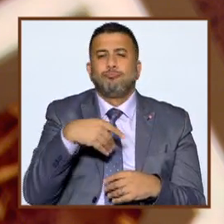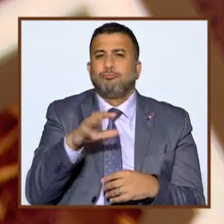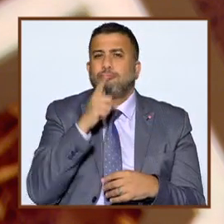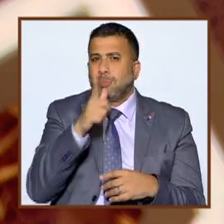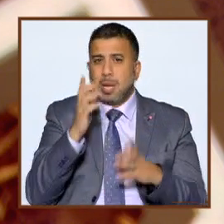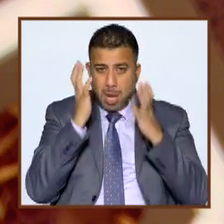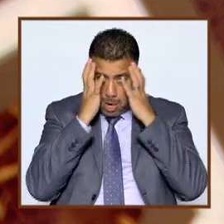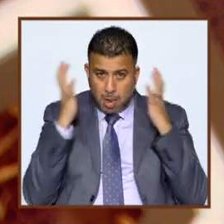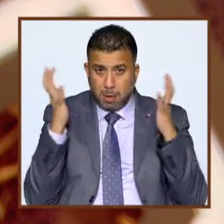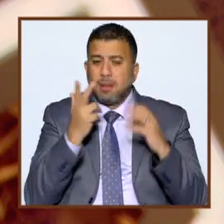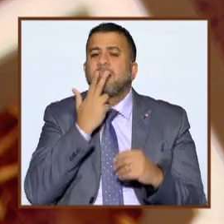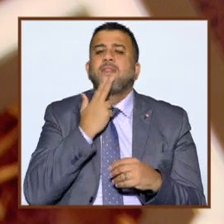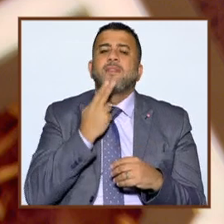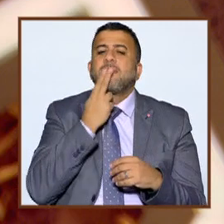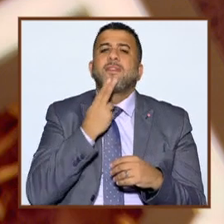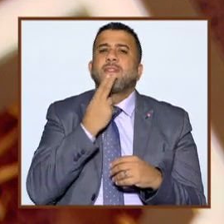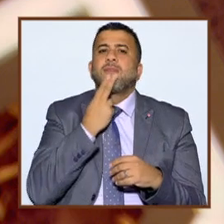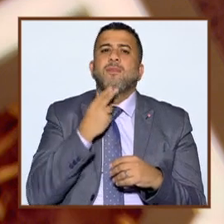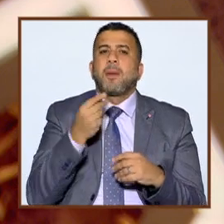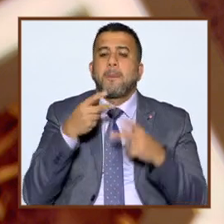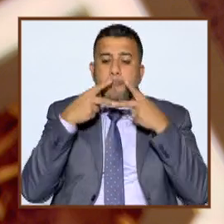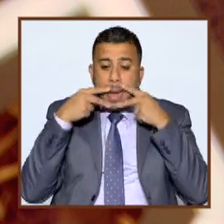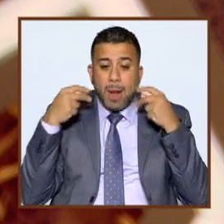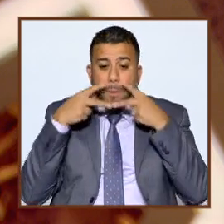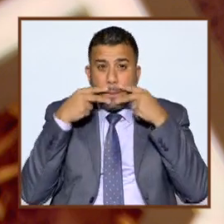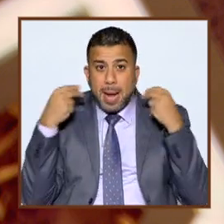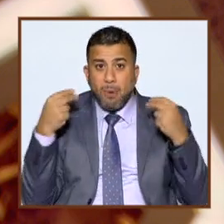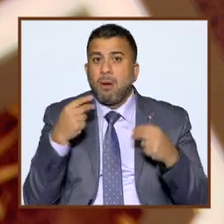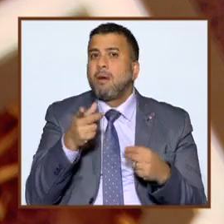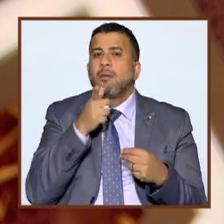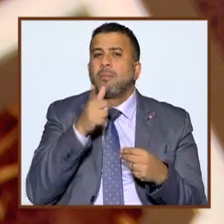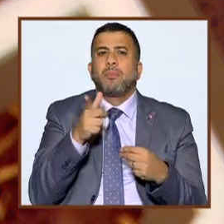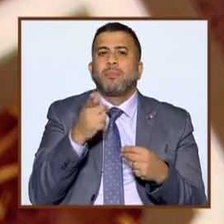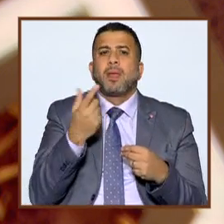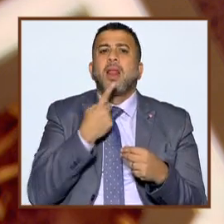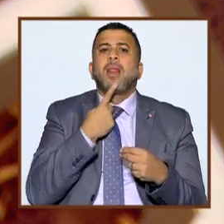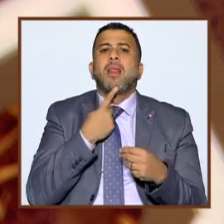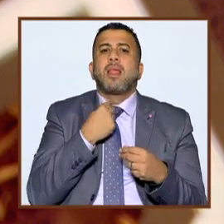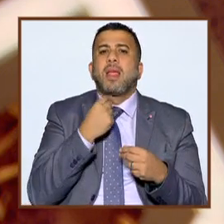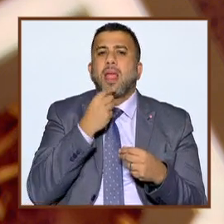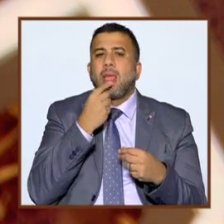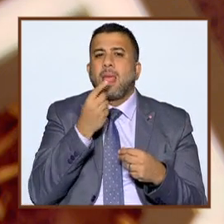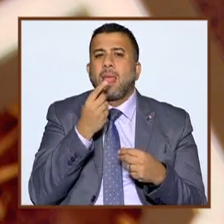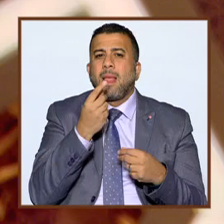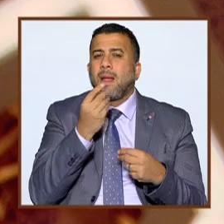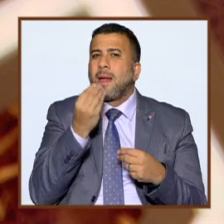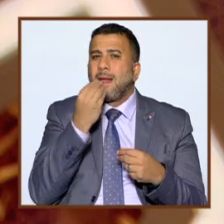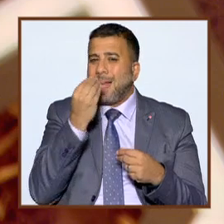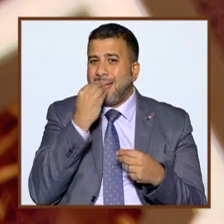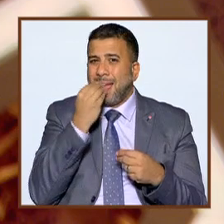ونص العلماء على طهارة سؤر الهرة، وسؤر الهرة هي الفضلة التي تبقيها